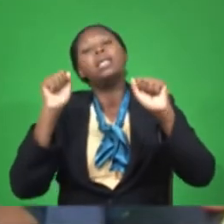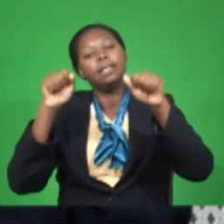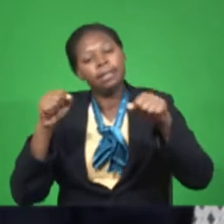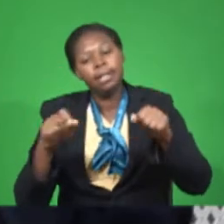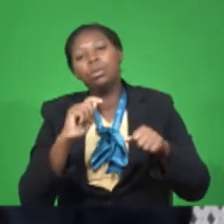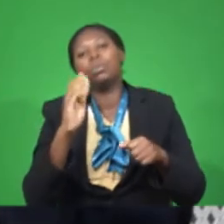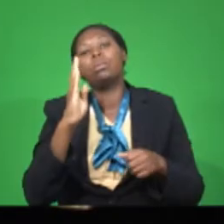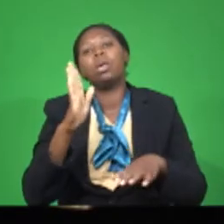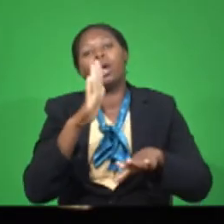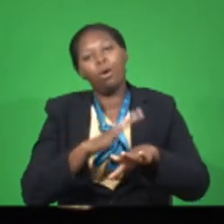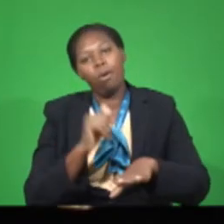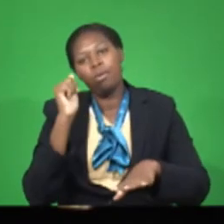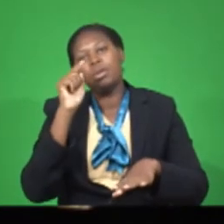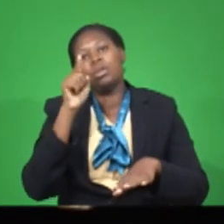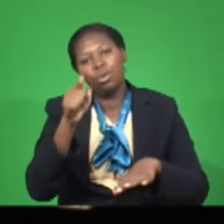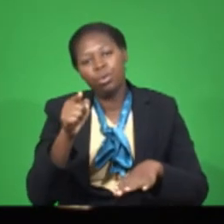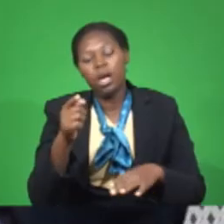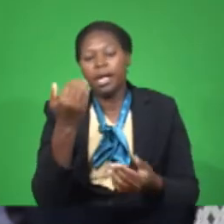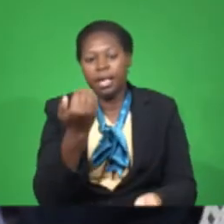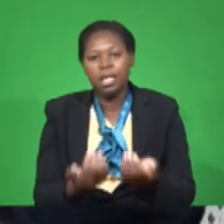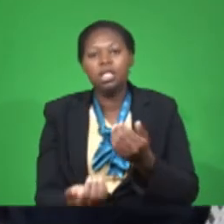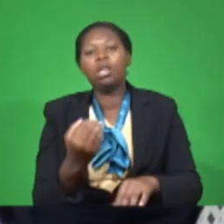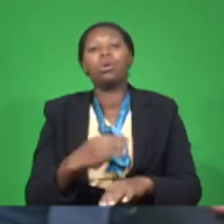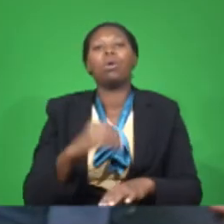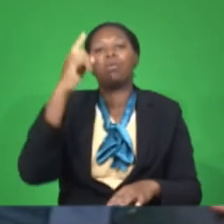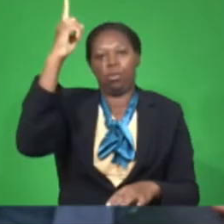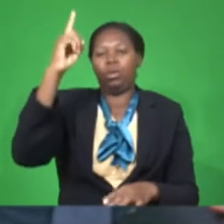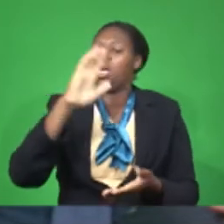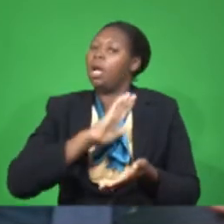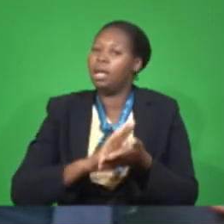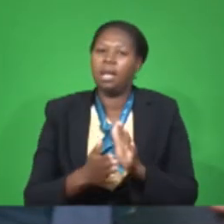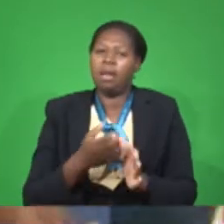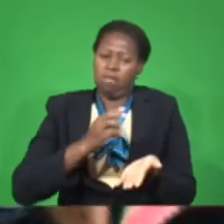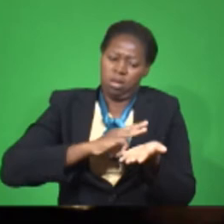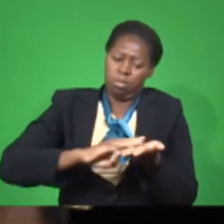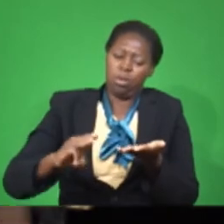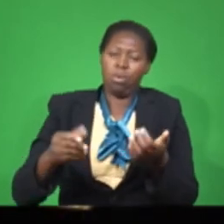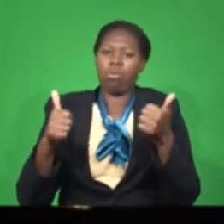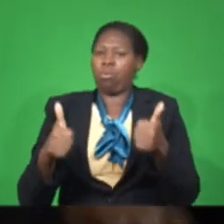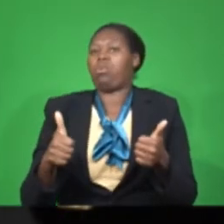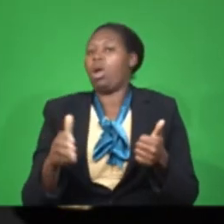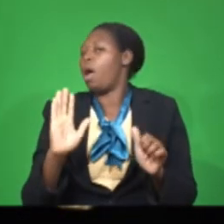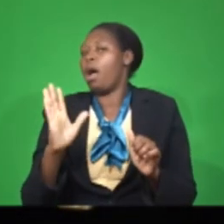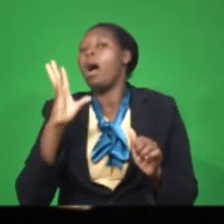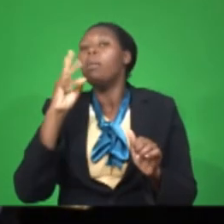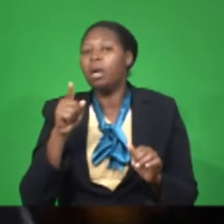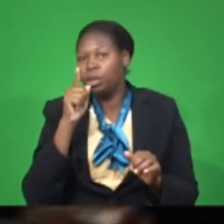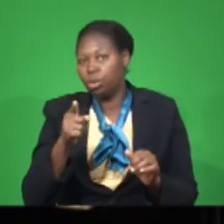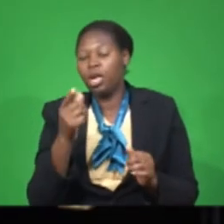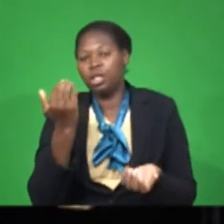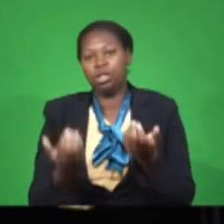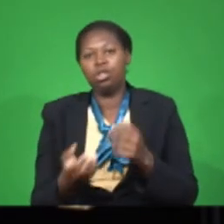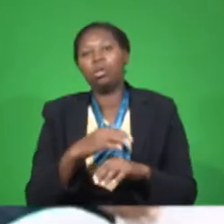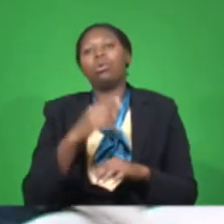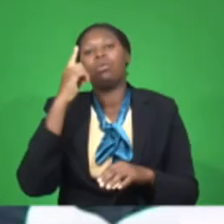vamwari hazvidiwe kuti aperfect ai but ane kodzero inzwa vafiripi unzwe vafiripi 3 ka pavhesi ya 12